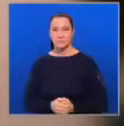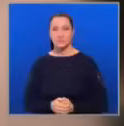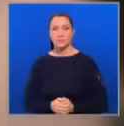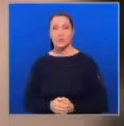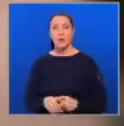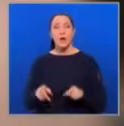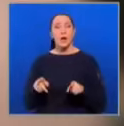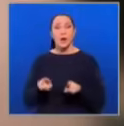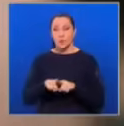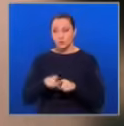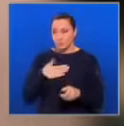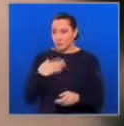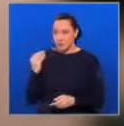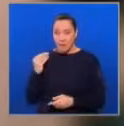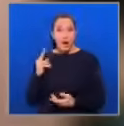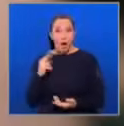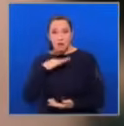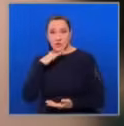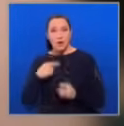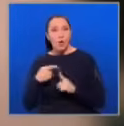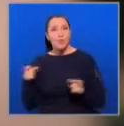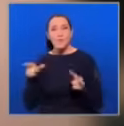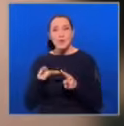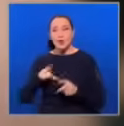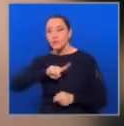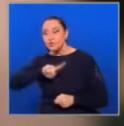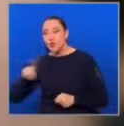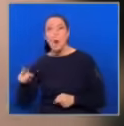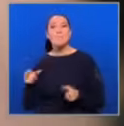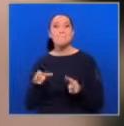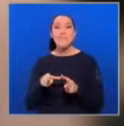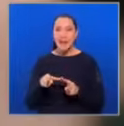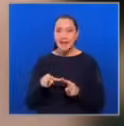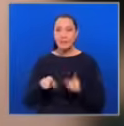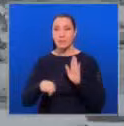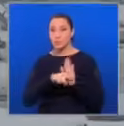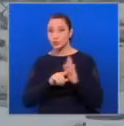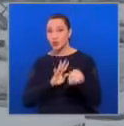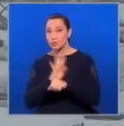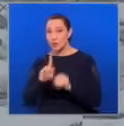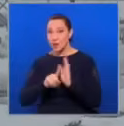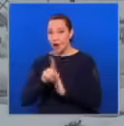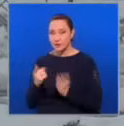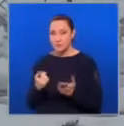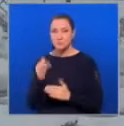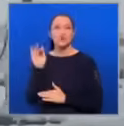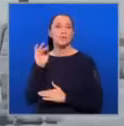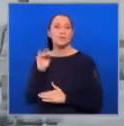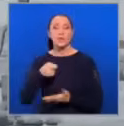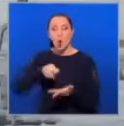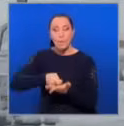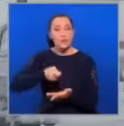като си с бебе как се стига от мюнхен до меминген на -1 ще бъдат